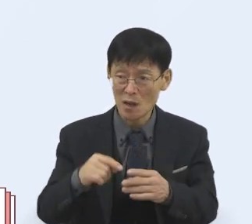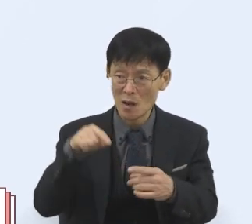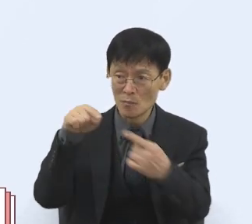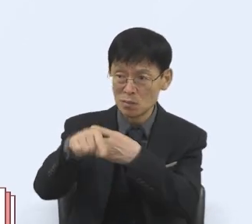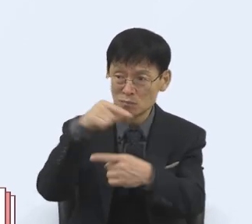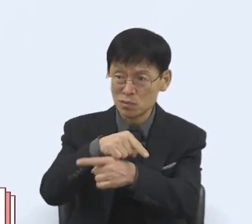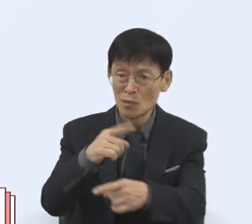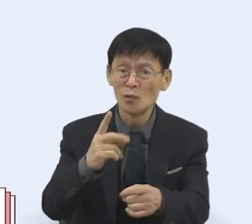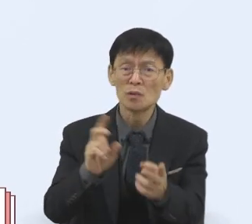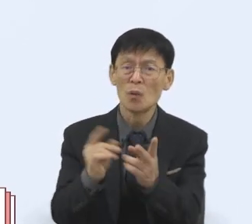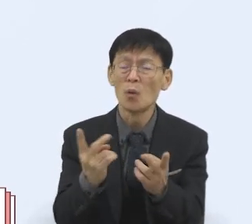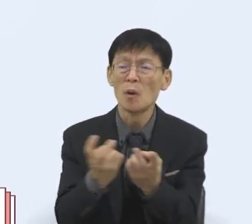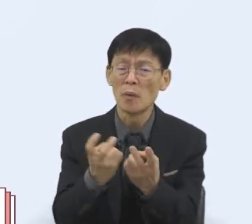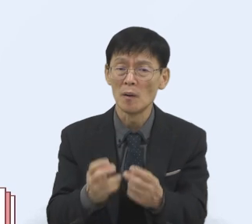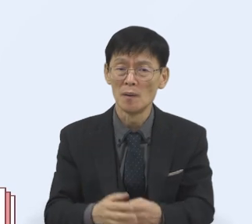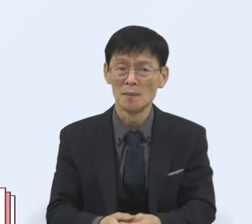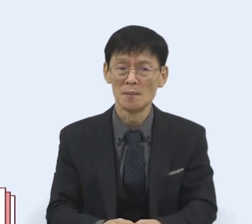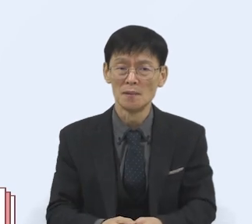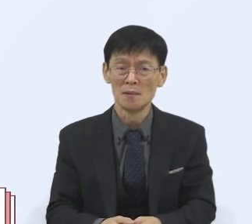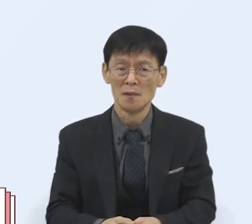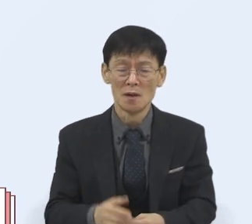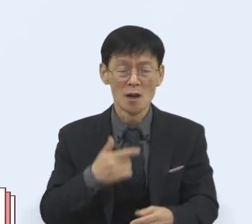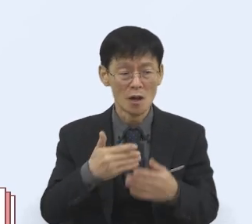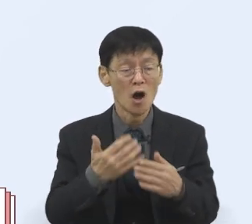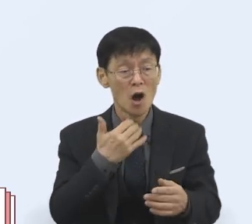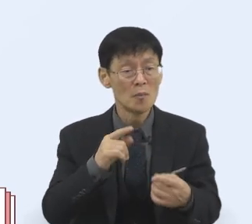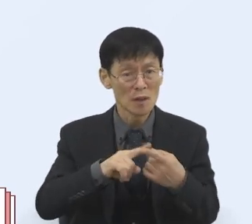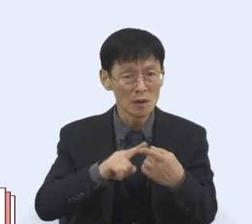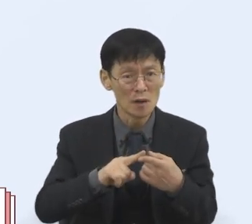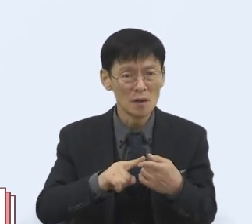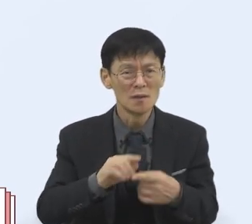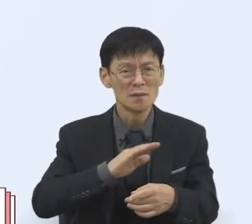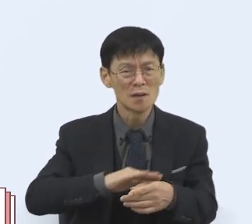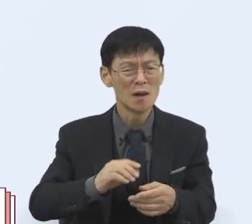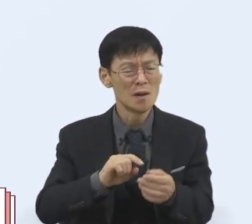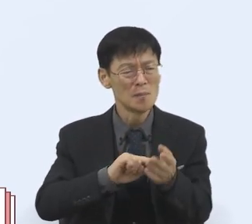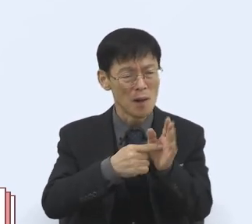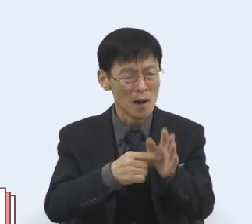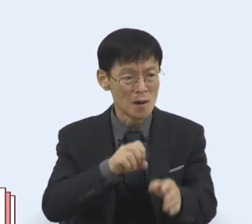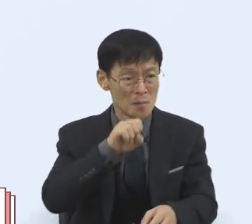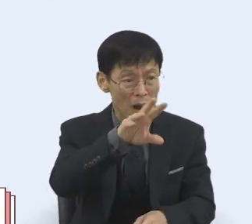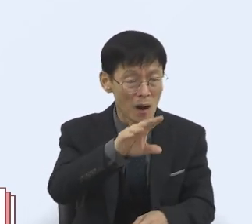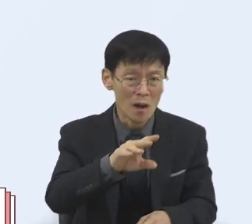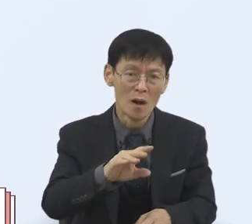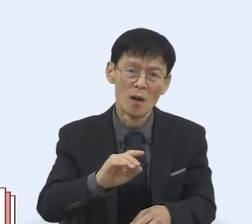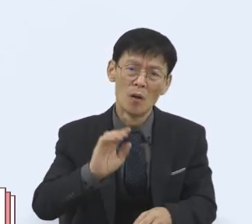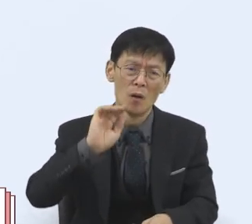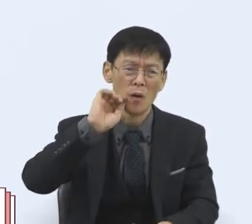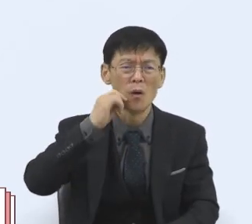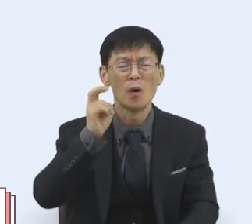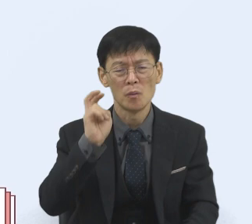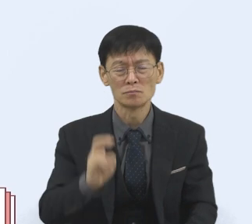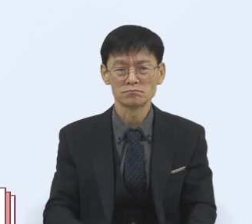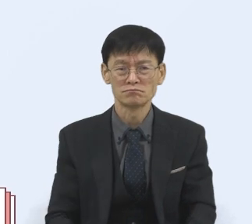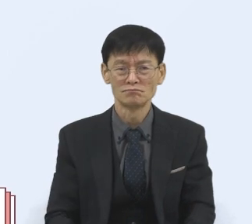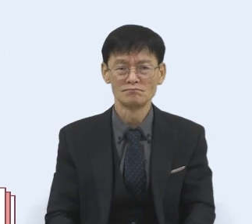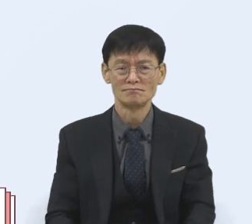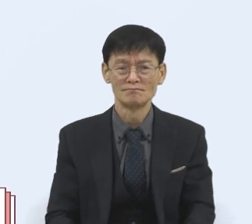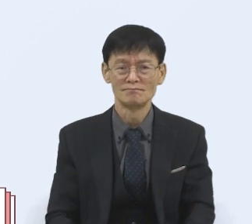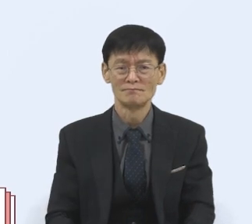피해자가 의사소통이 어려울 땐 성희롱 경험 사실을 자세히 표현하거나 설명하기 어려울 수